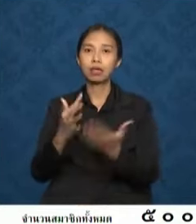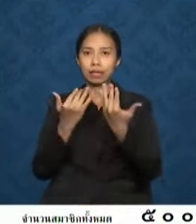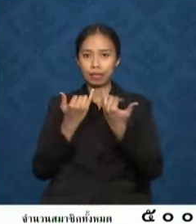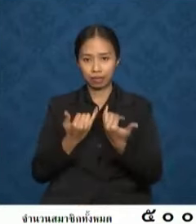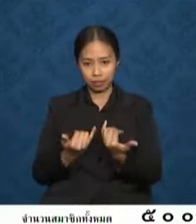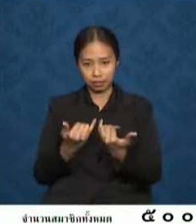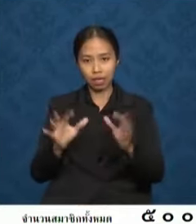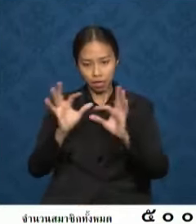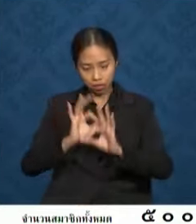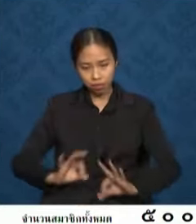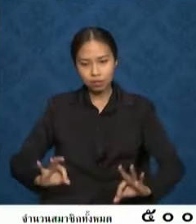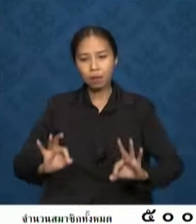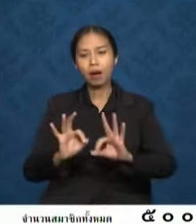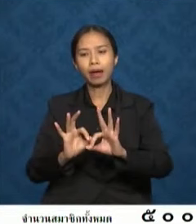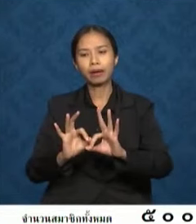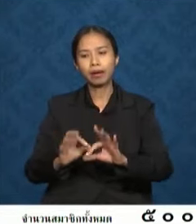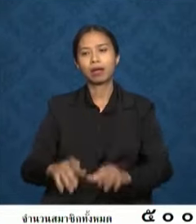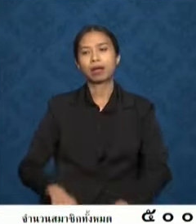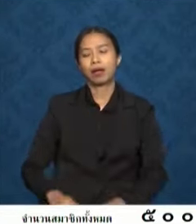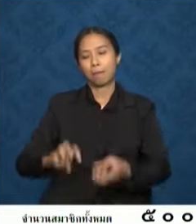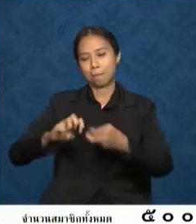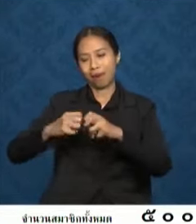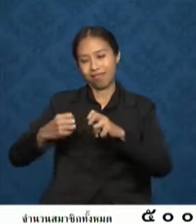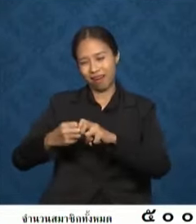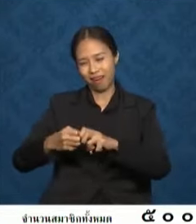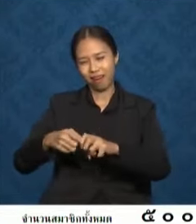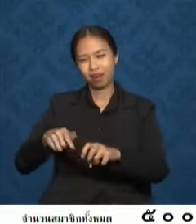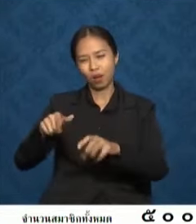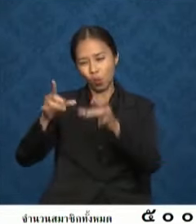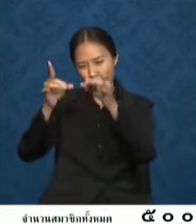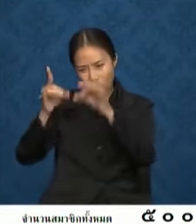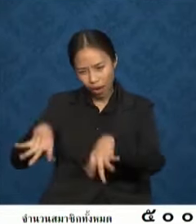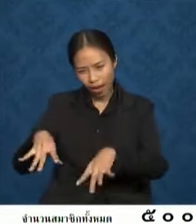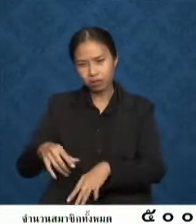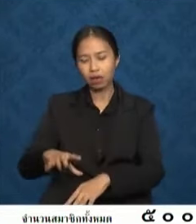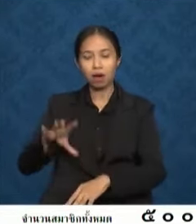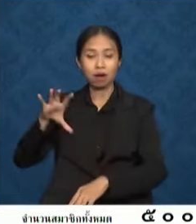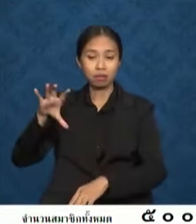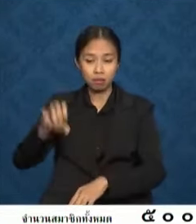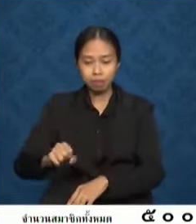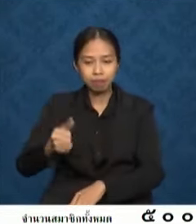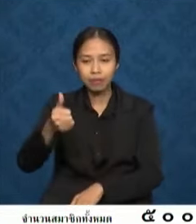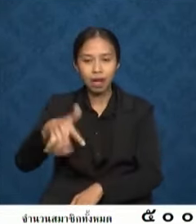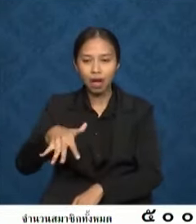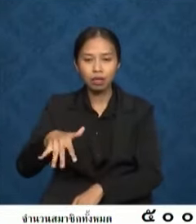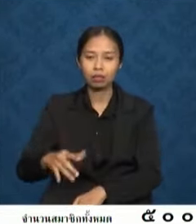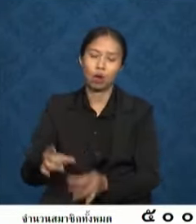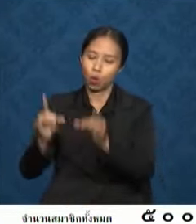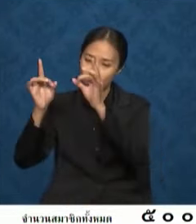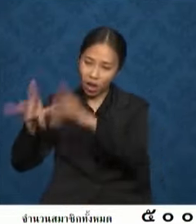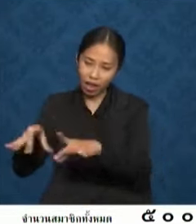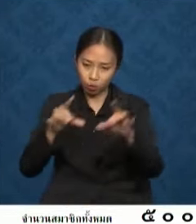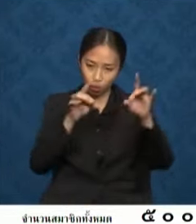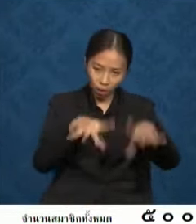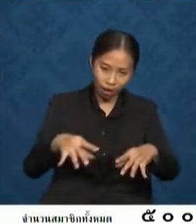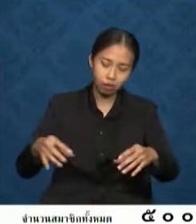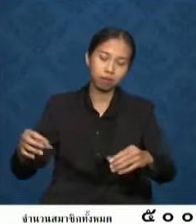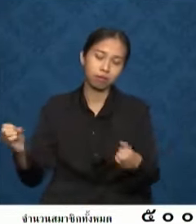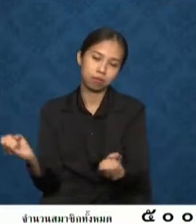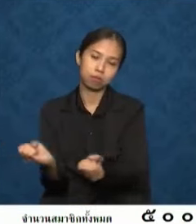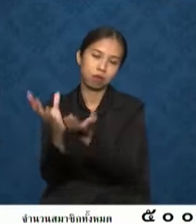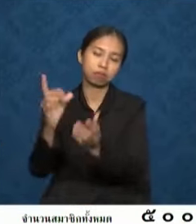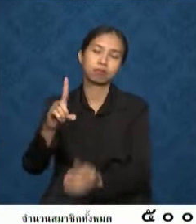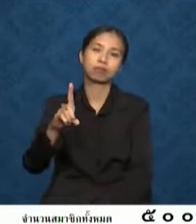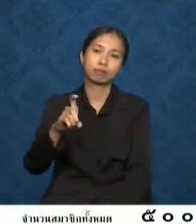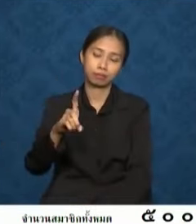ใช้น้ำมันดับไฟไม่ได้ความรุนแรงไม่เคยแก้ไขความรุนแรงได้ครับท่านประธานมีแต่